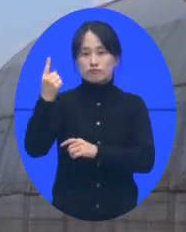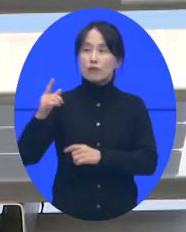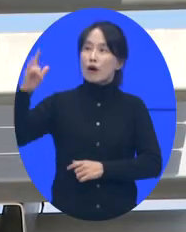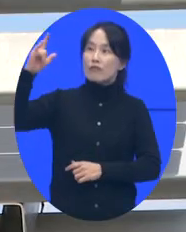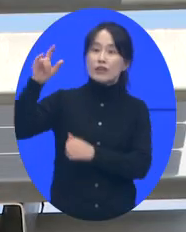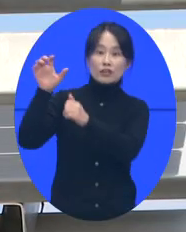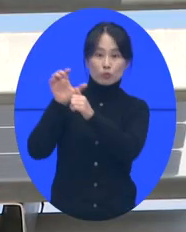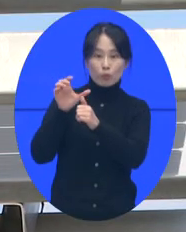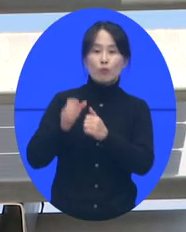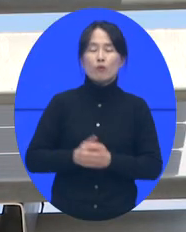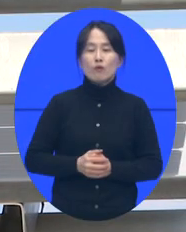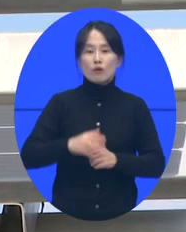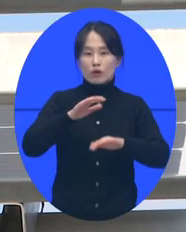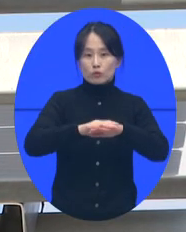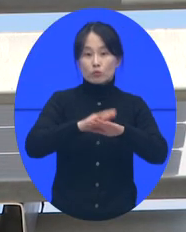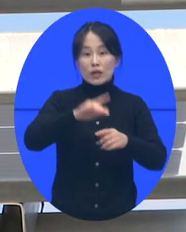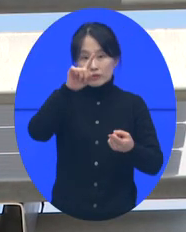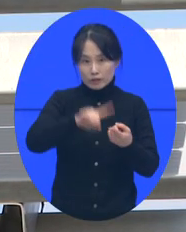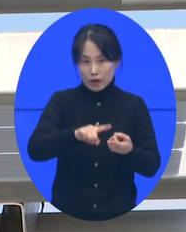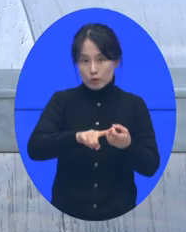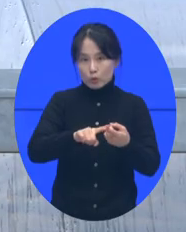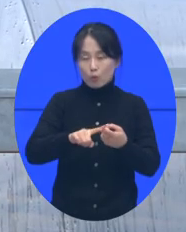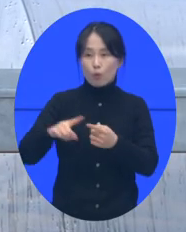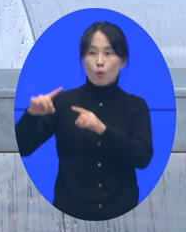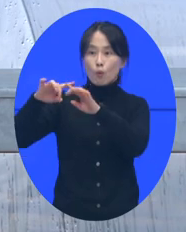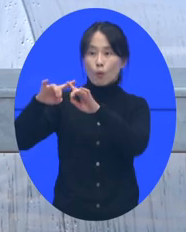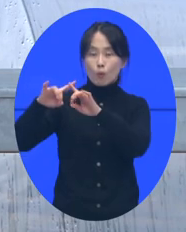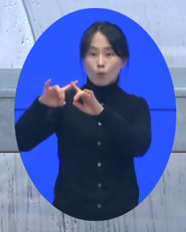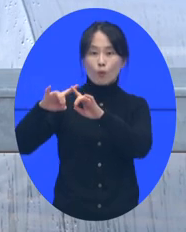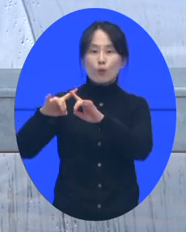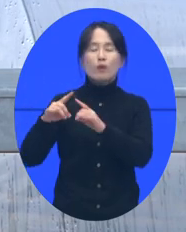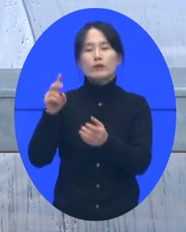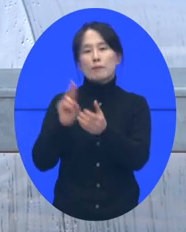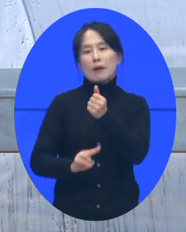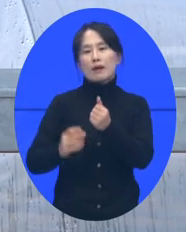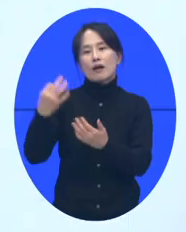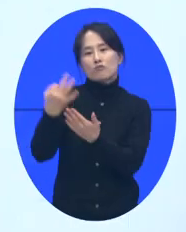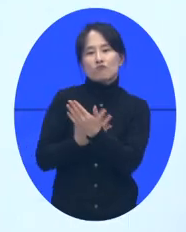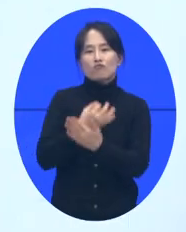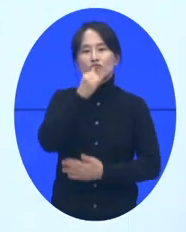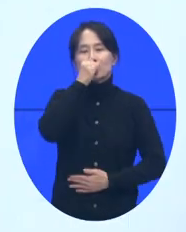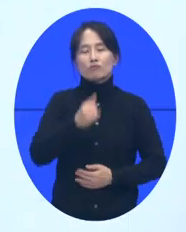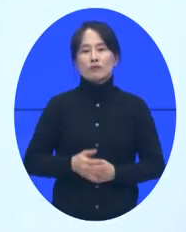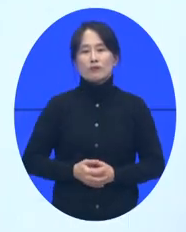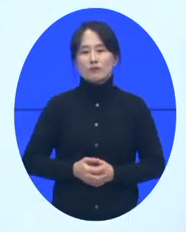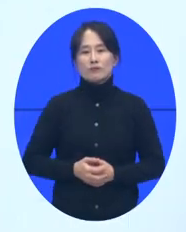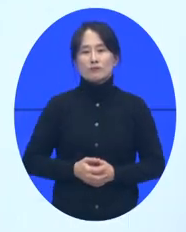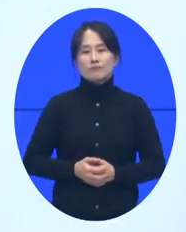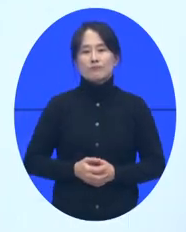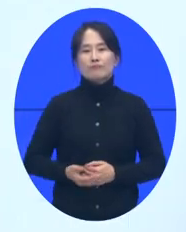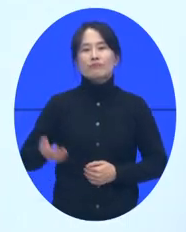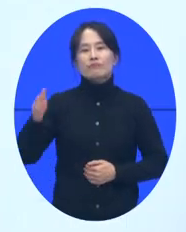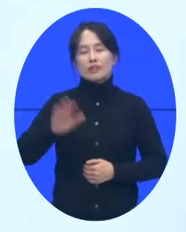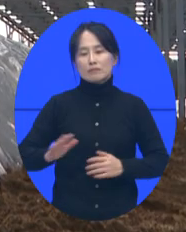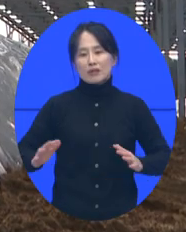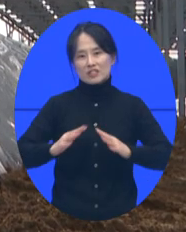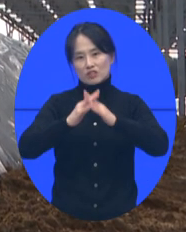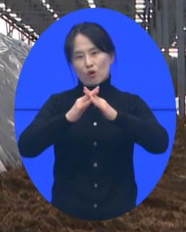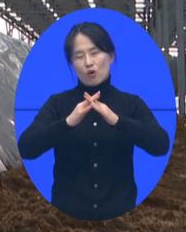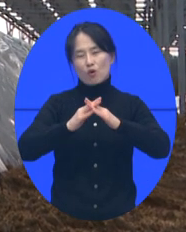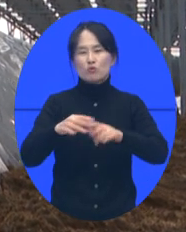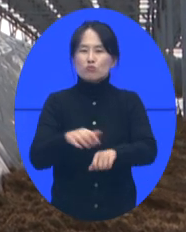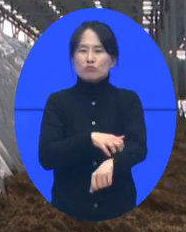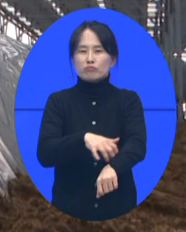태양광입니다. 농사는 그대로 지으면서 생산된 전기는 판매해 수익을 남길 수 있습니다. 하지만 시설로 인한